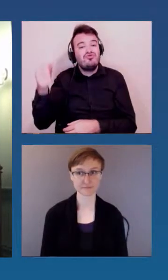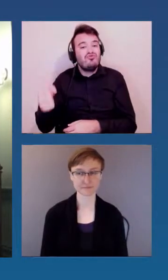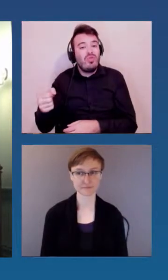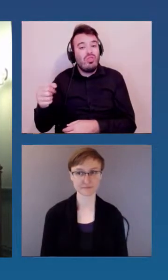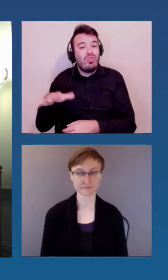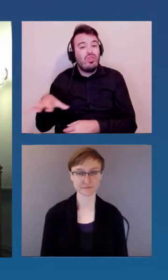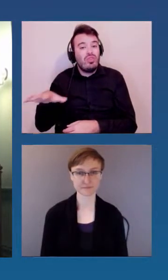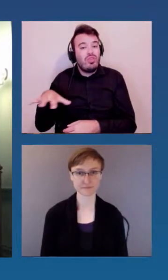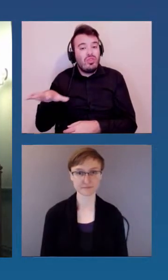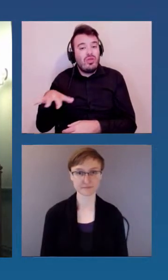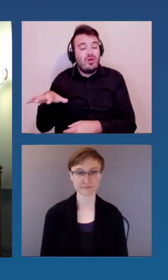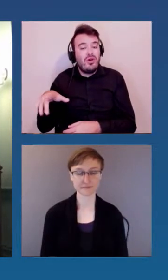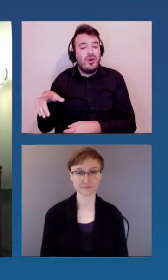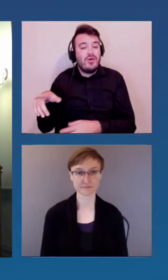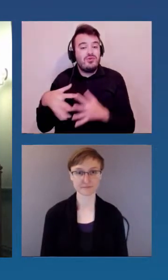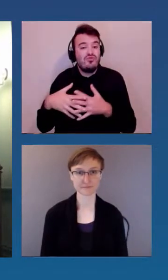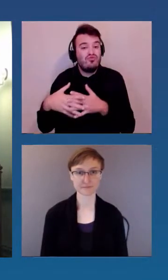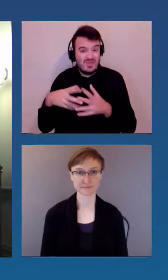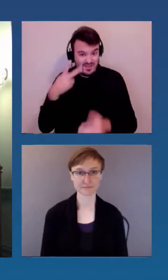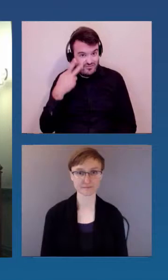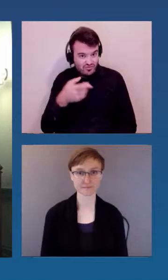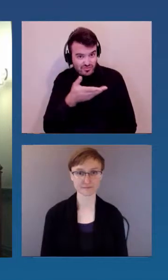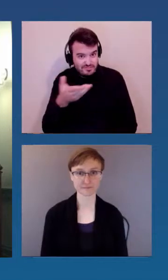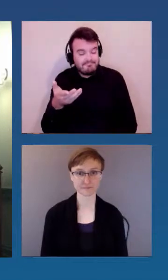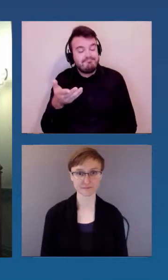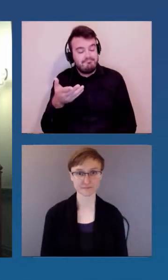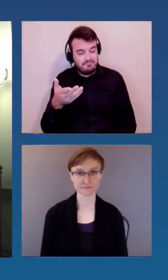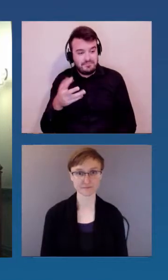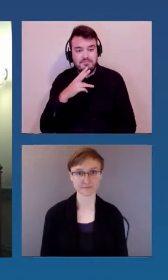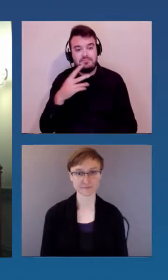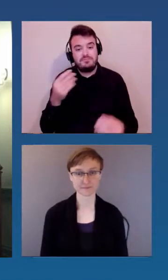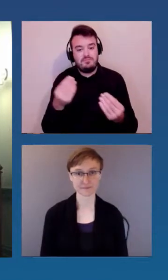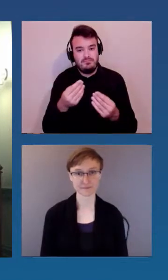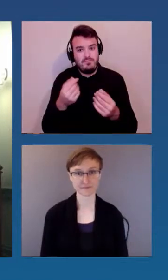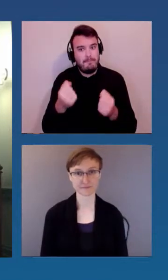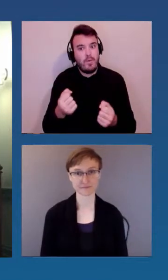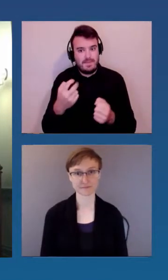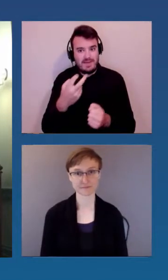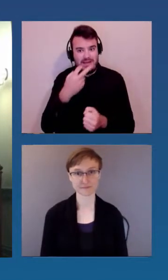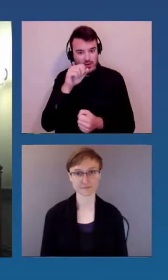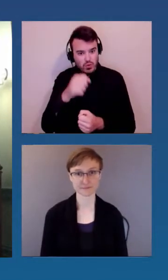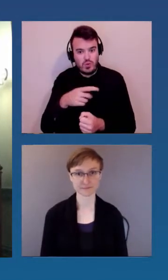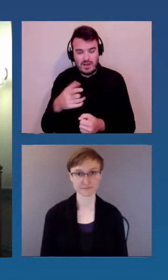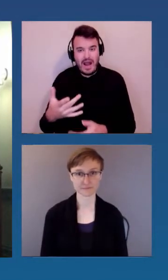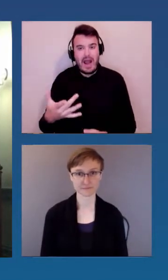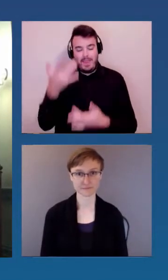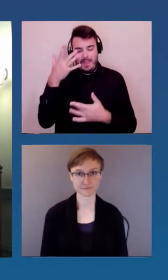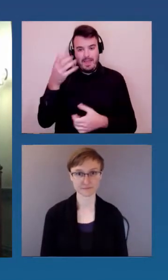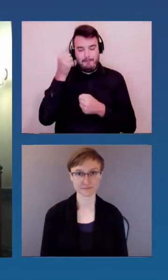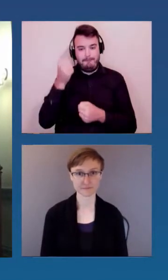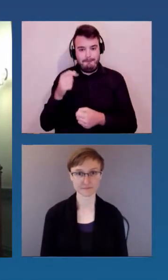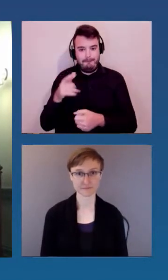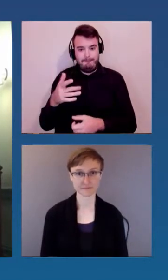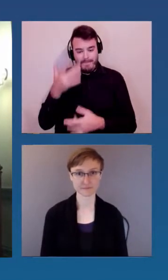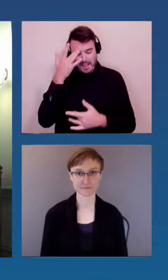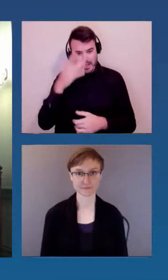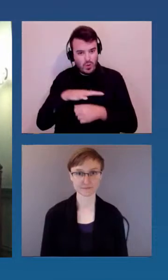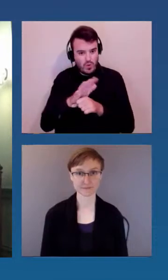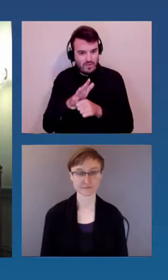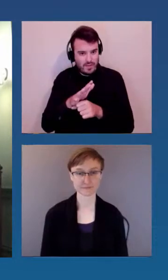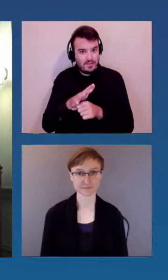d'Ottawa, par exemple sur la rue Russell ou Sunnyside pour l'Université de Carleton. Et c'est important pour nous autres de donner le message que ça, ce